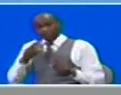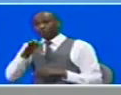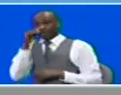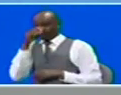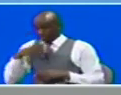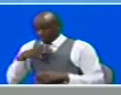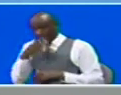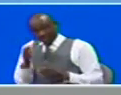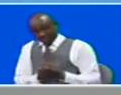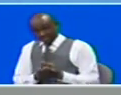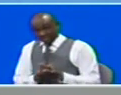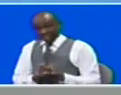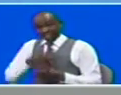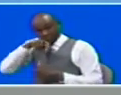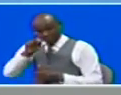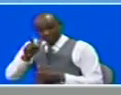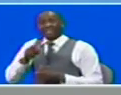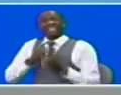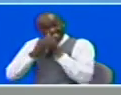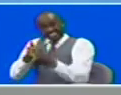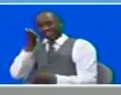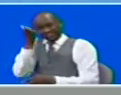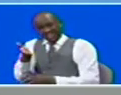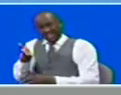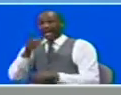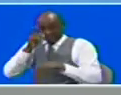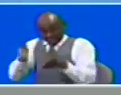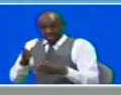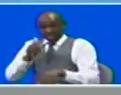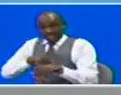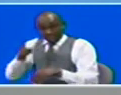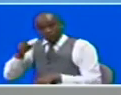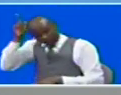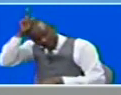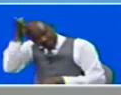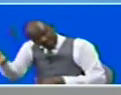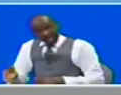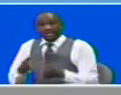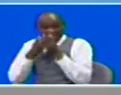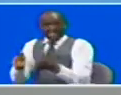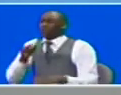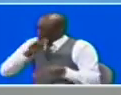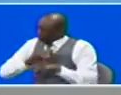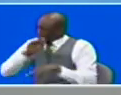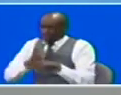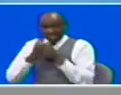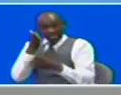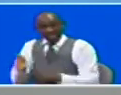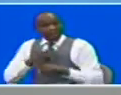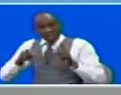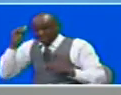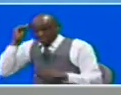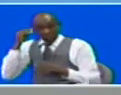ambao ni viongozi hata wakati huu. Wazee pale vijijini ni viongozi wa busara kabisa, lakini